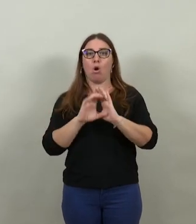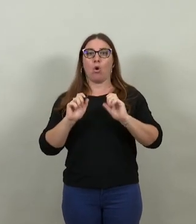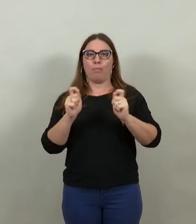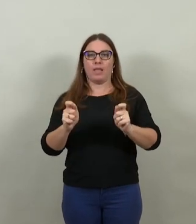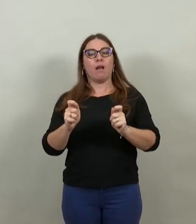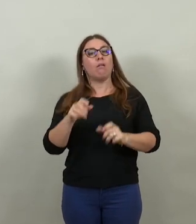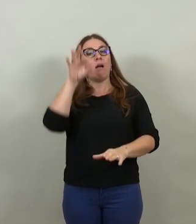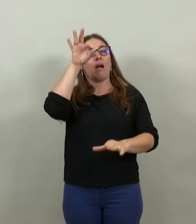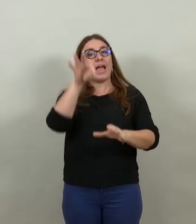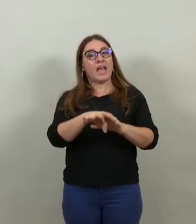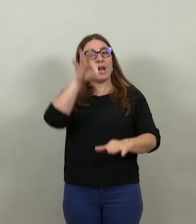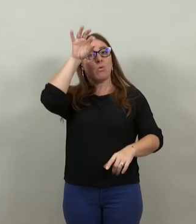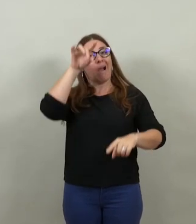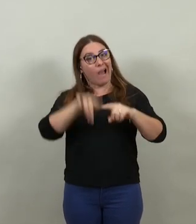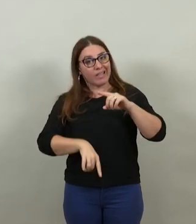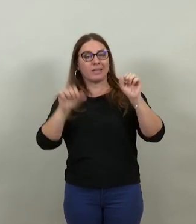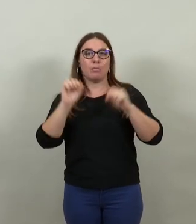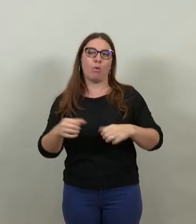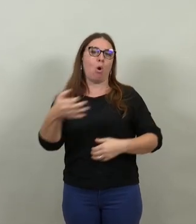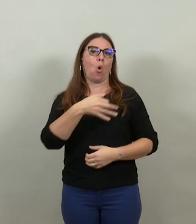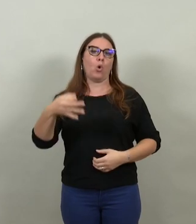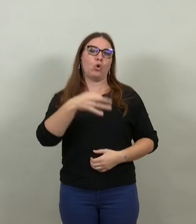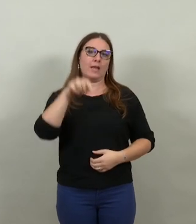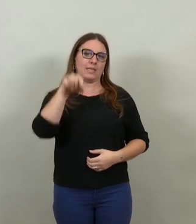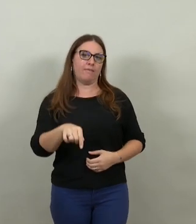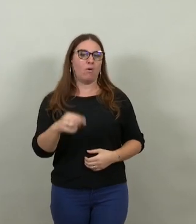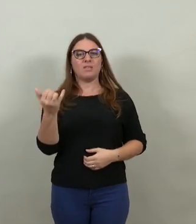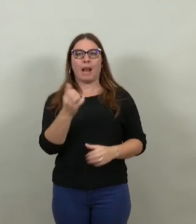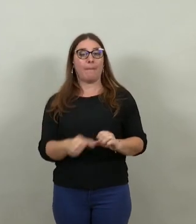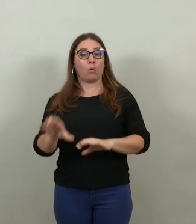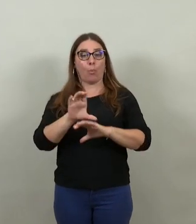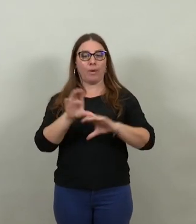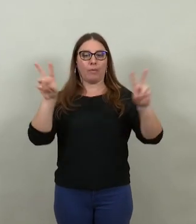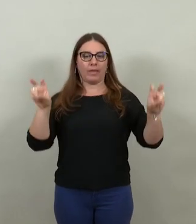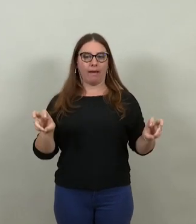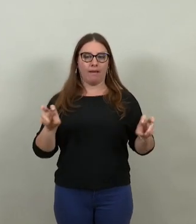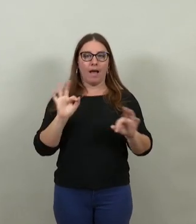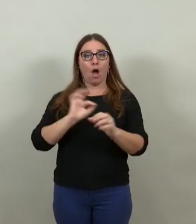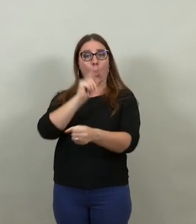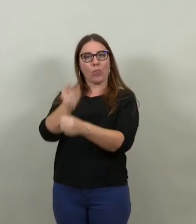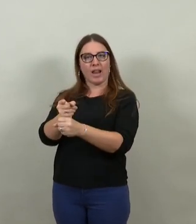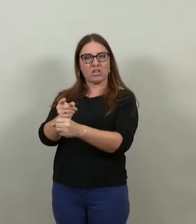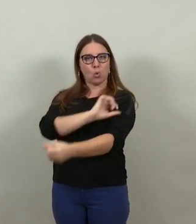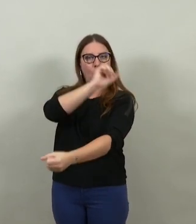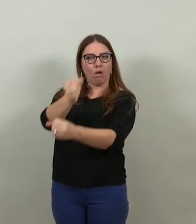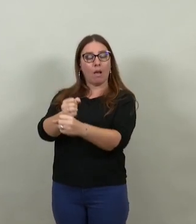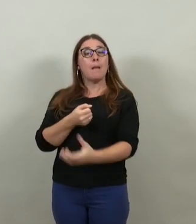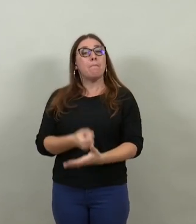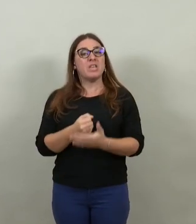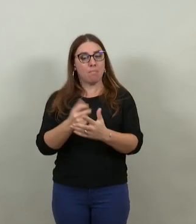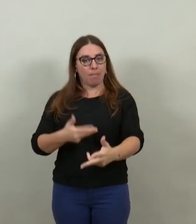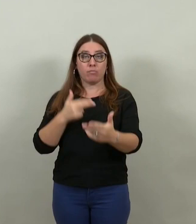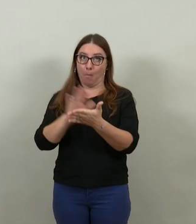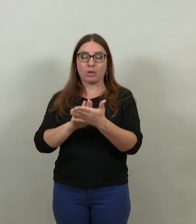d'inégibilité puisse être prononcée de manière automatique et non complémentaire pour toute condamnation pour une dirée minimum